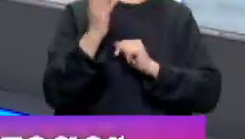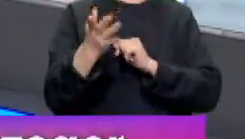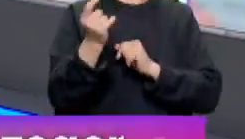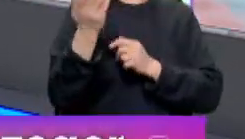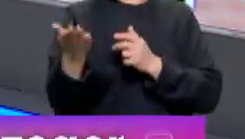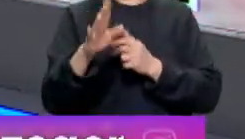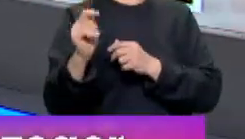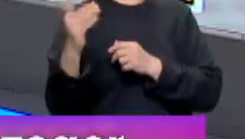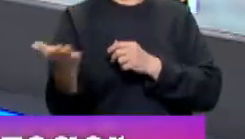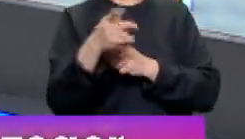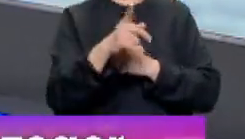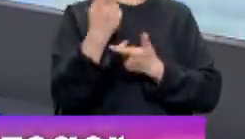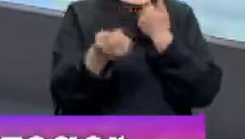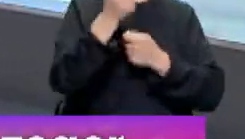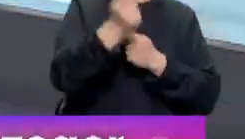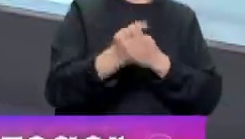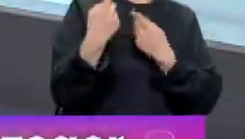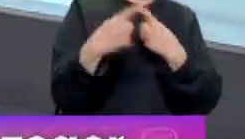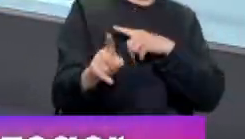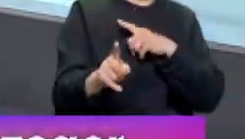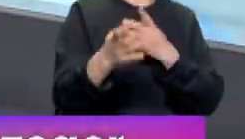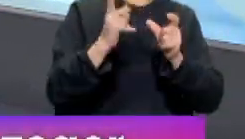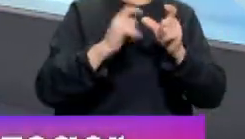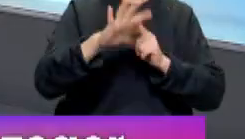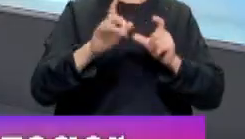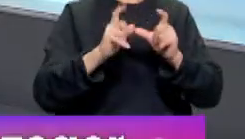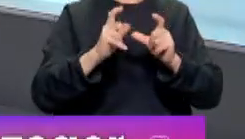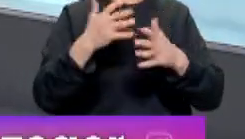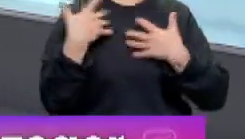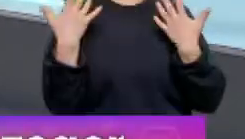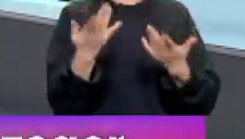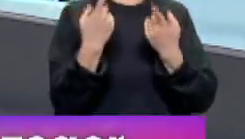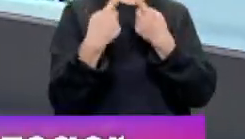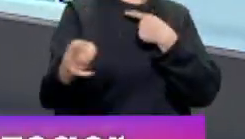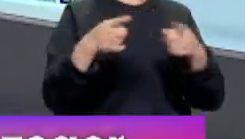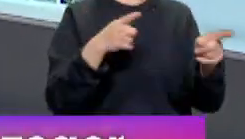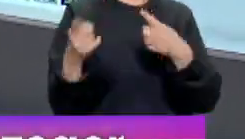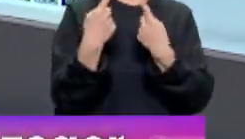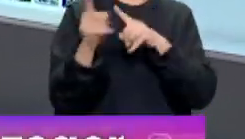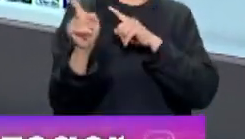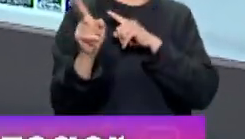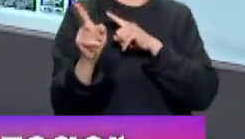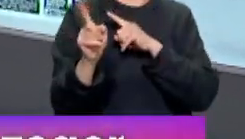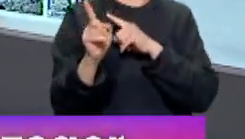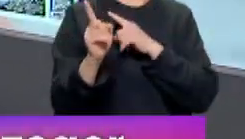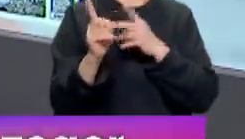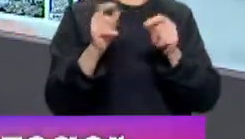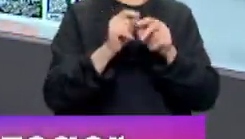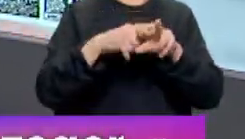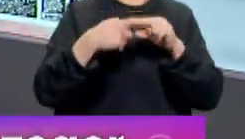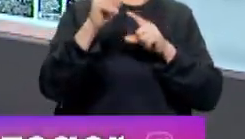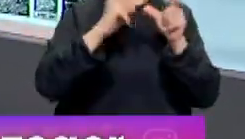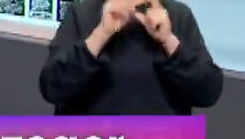ücretleri farklı çalışma koşulları farklı sosyal güvenceleri maalesef birbirinden farklı Barış öğretmen